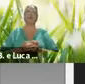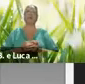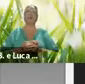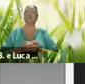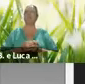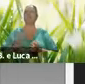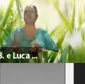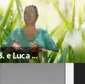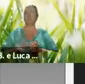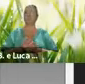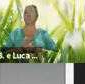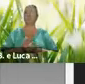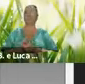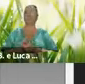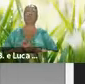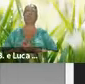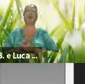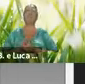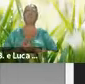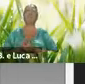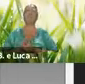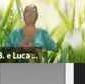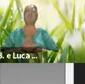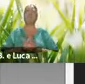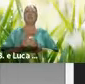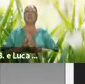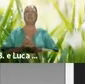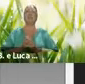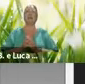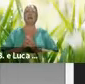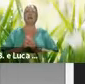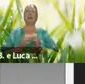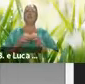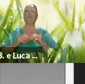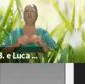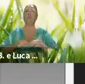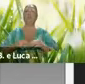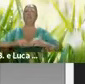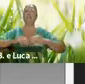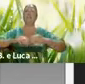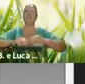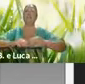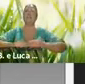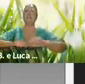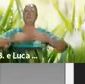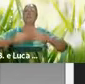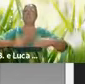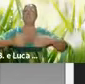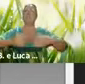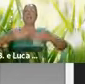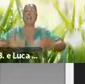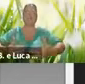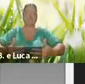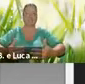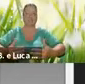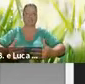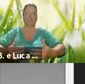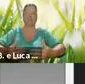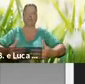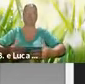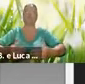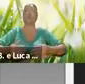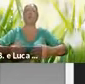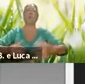nostra conversazione, che la nostra conversazione consumava, la medianità è un dono inerente a tutti gli